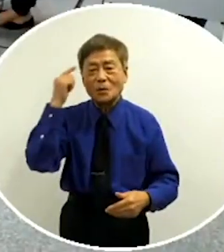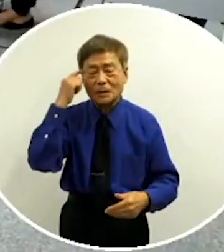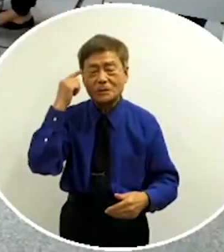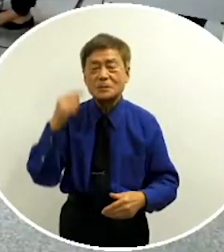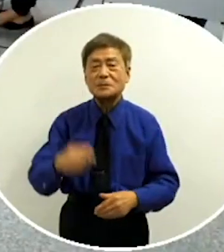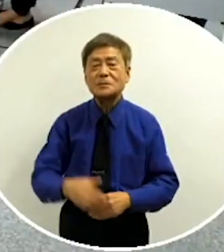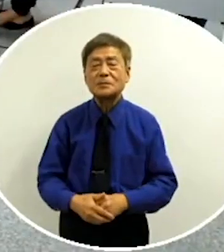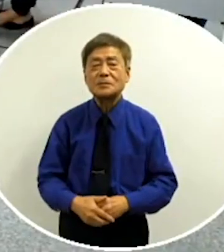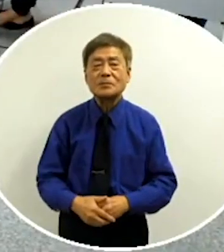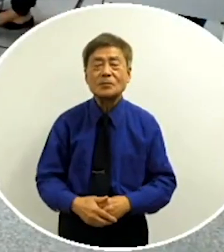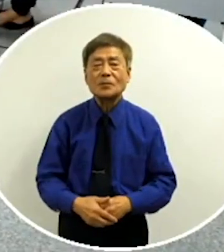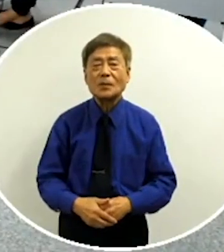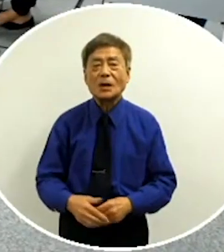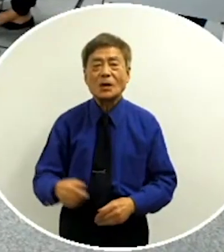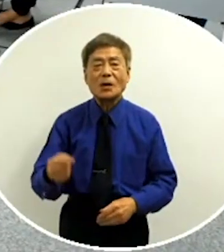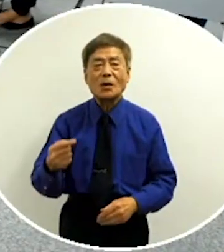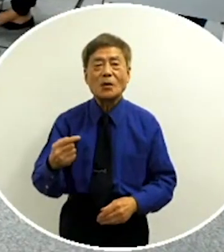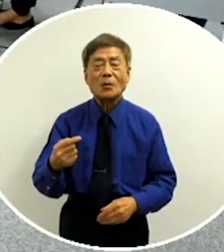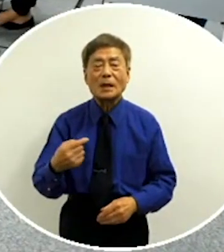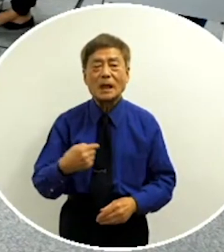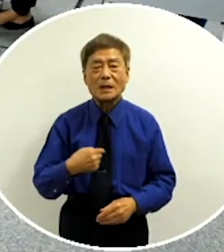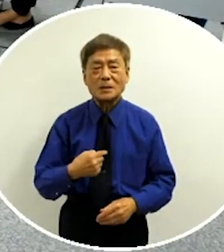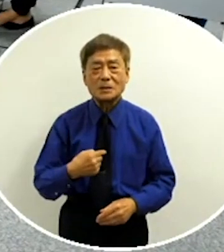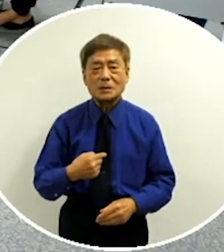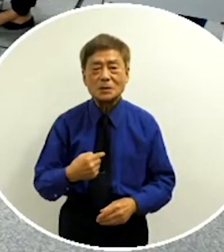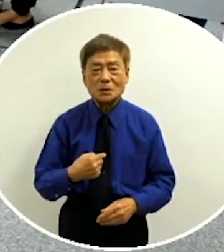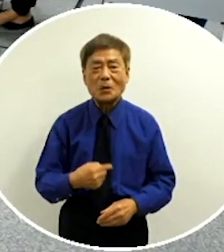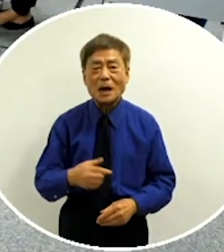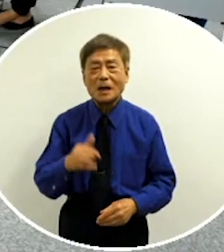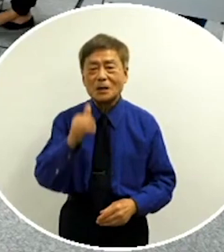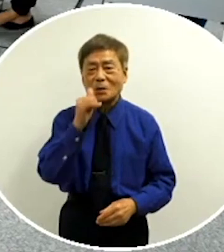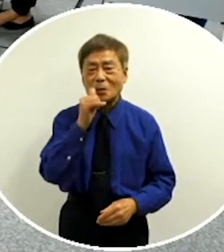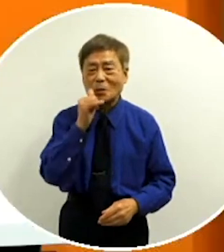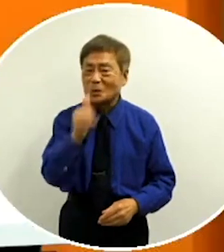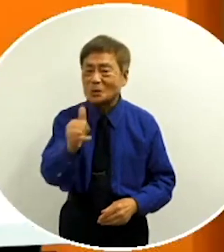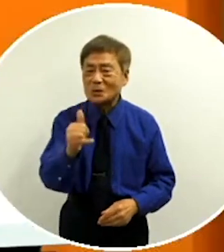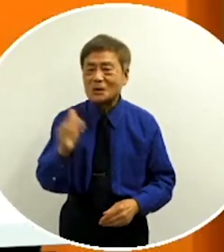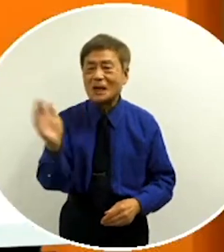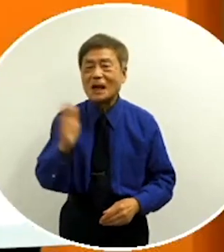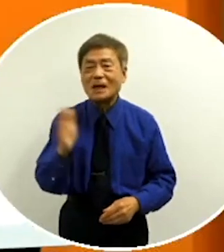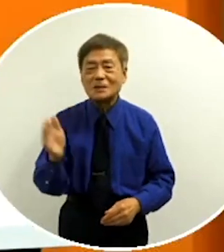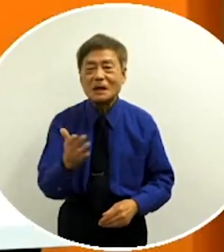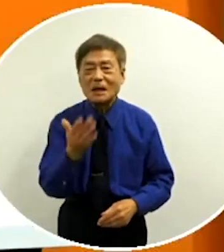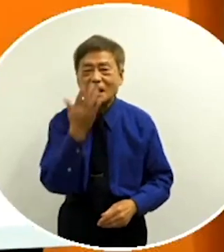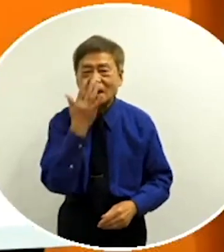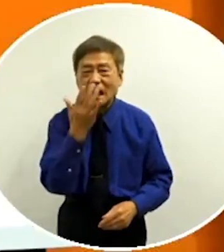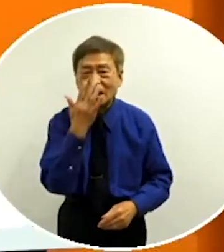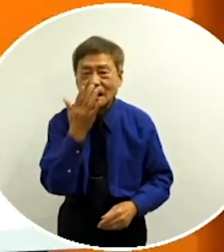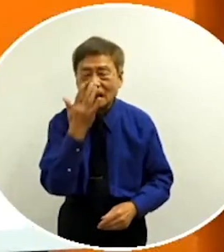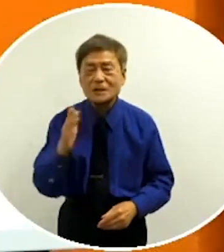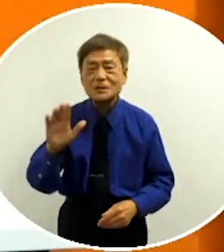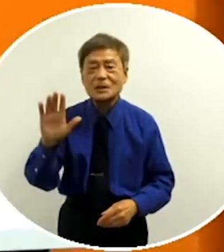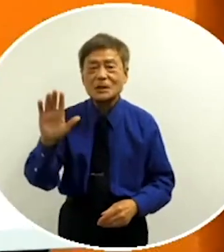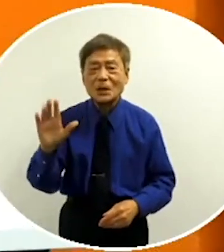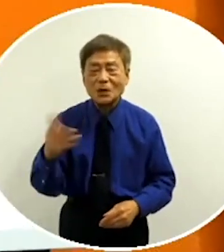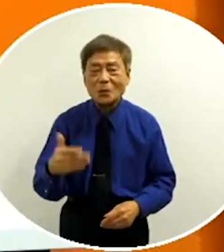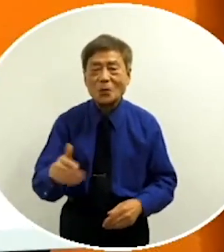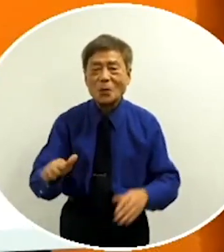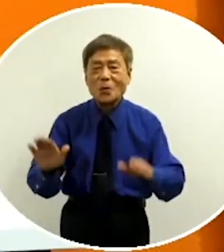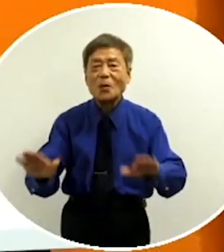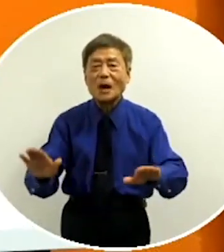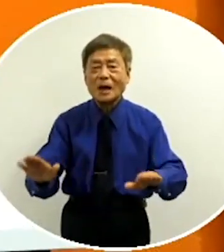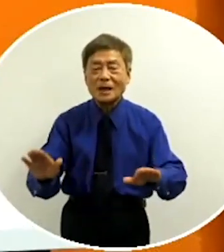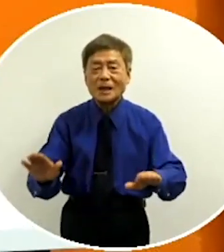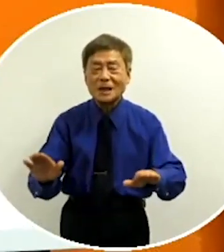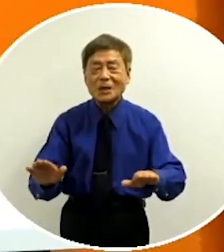国ほらねはい私は実はあんまり得意じゃなくて苦手な方なんですところが今回の総選挙